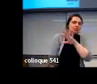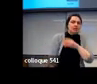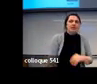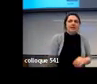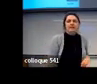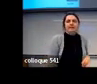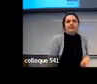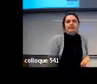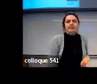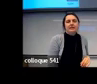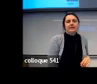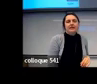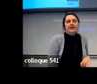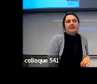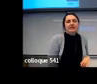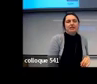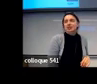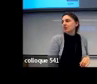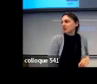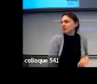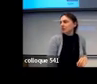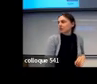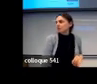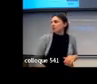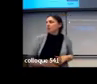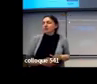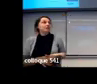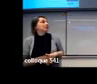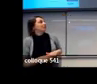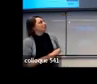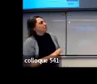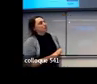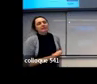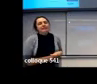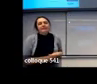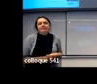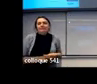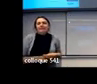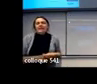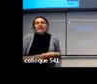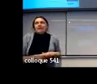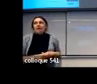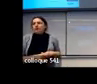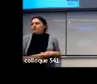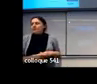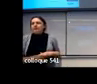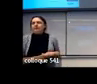Les titres sont encore à changer, là, on n'est pas encore publié.